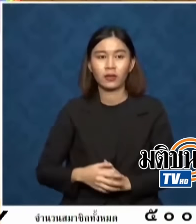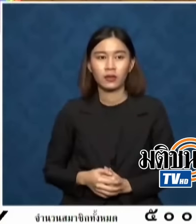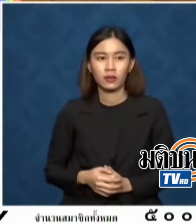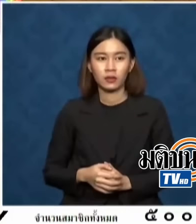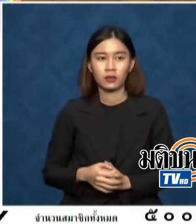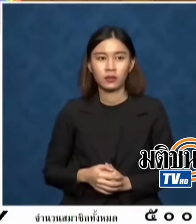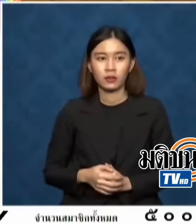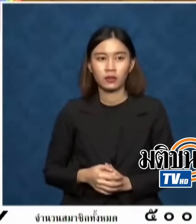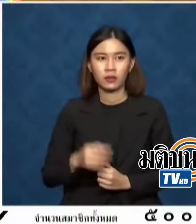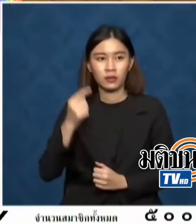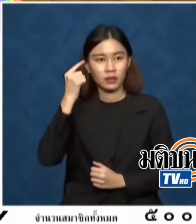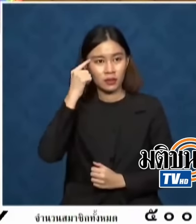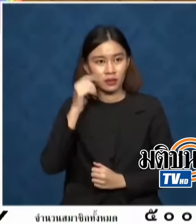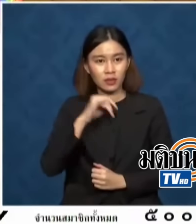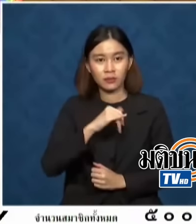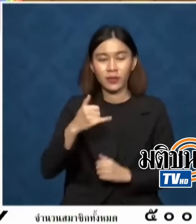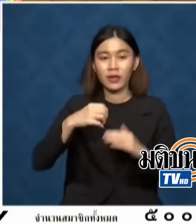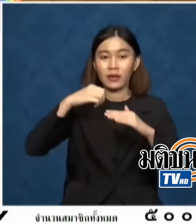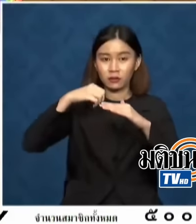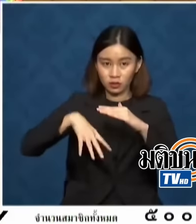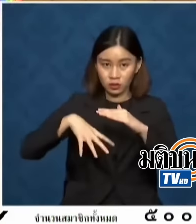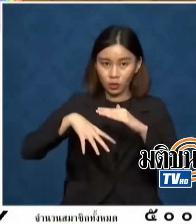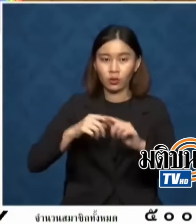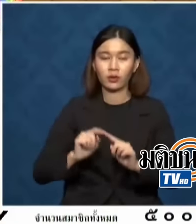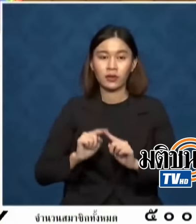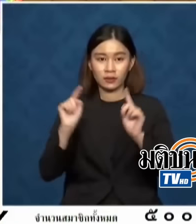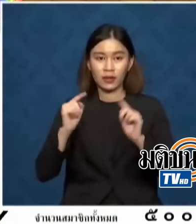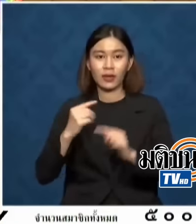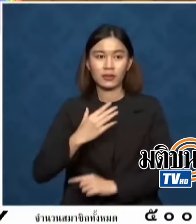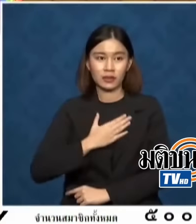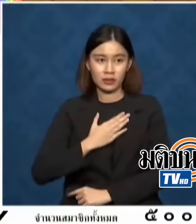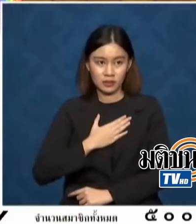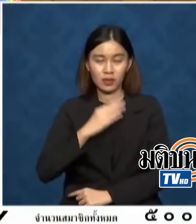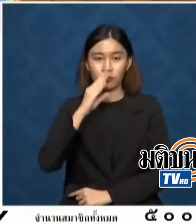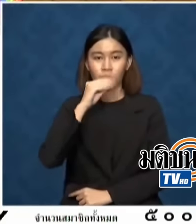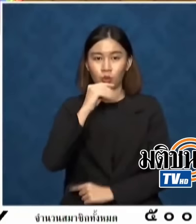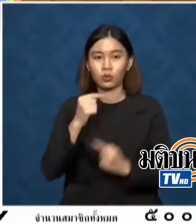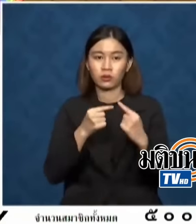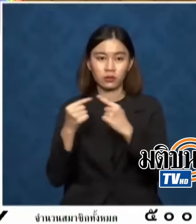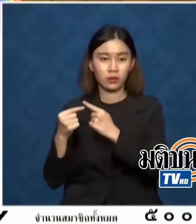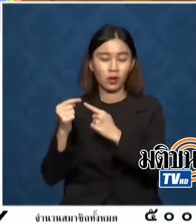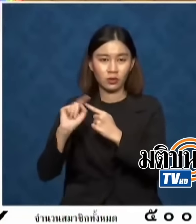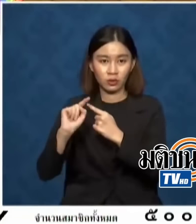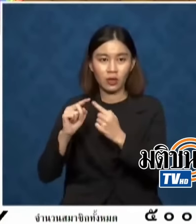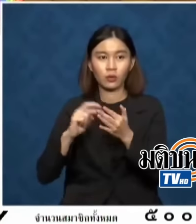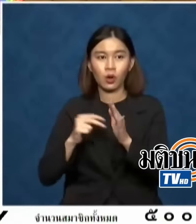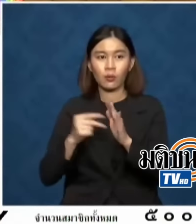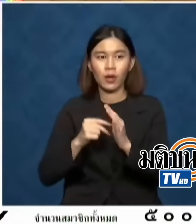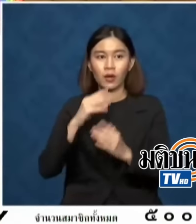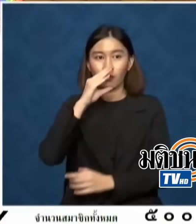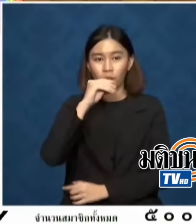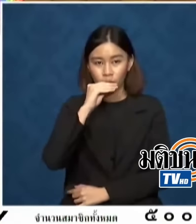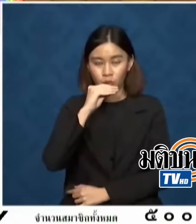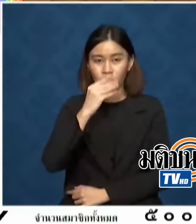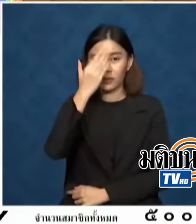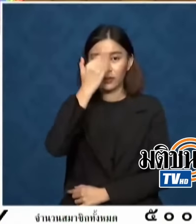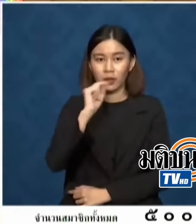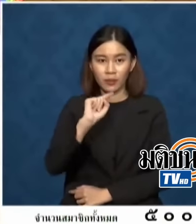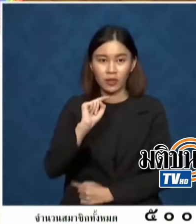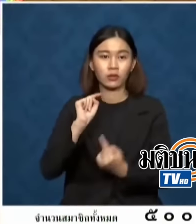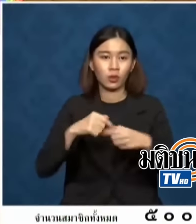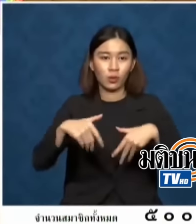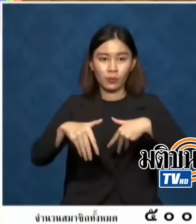มีแนวโน้มว่าอาจจะเป็นอันตกไปแต่สิ่งที่ดิฉันจะพูดต่อไปนี้จะเป็นการพูดเพื่อ